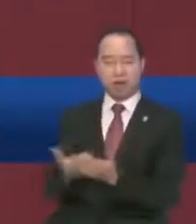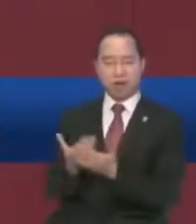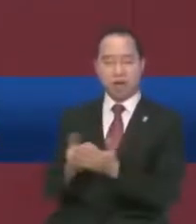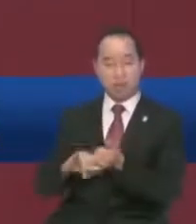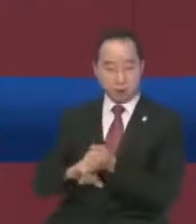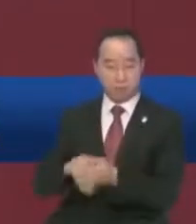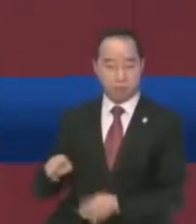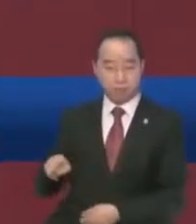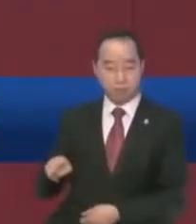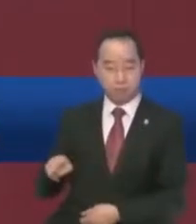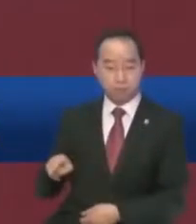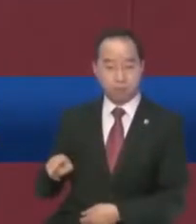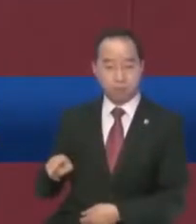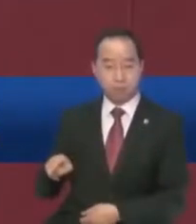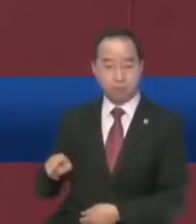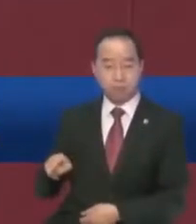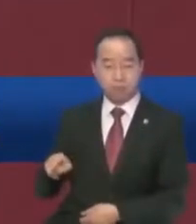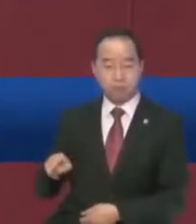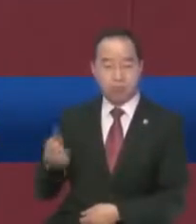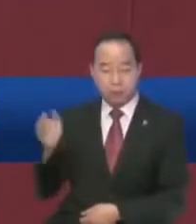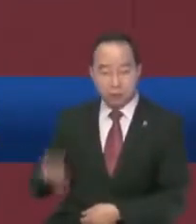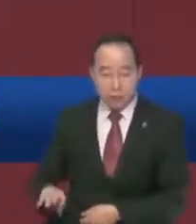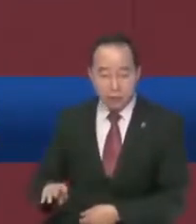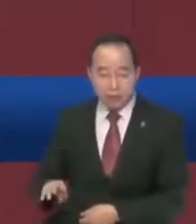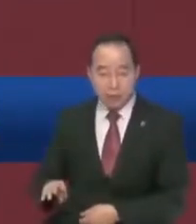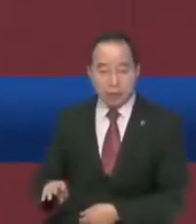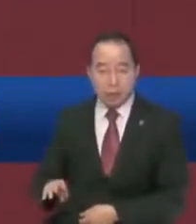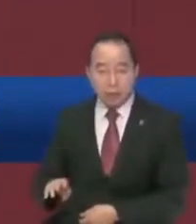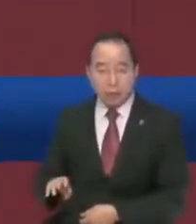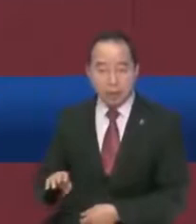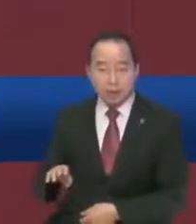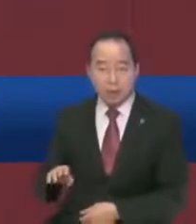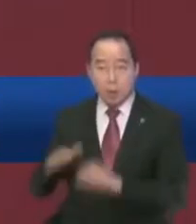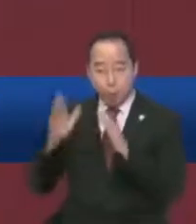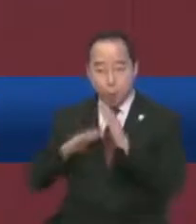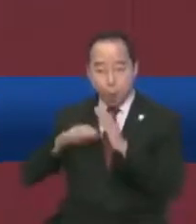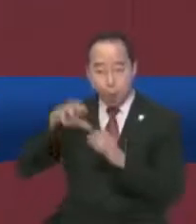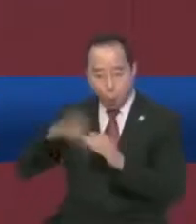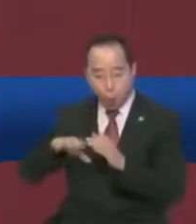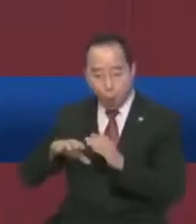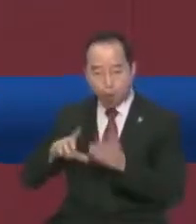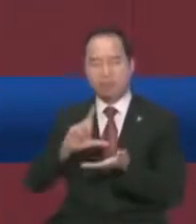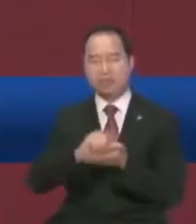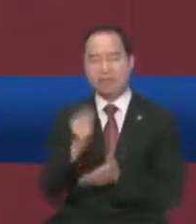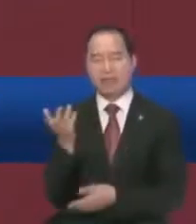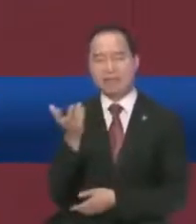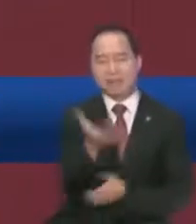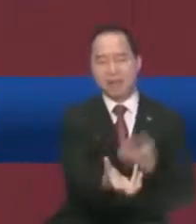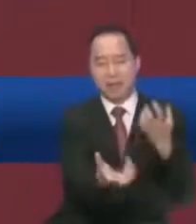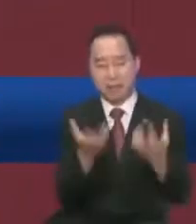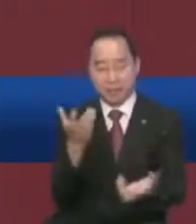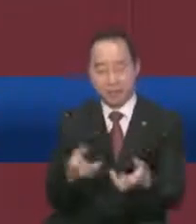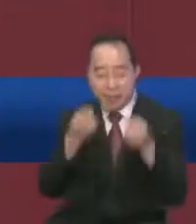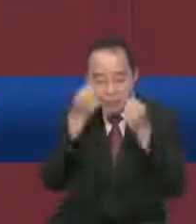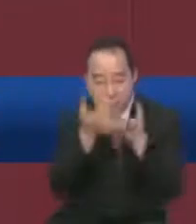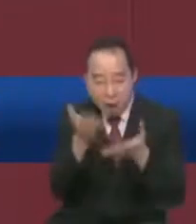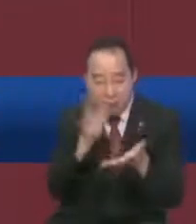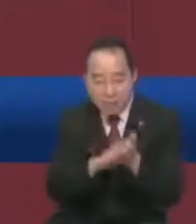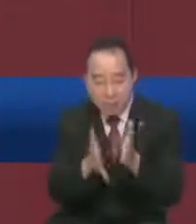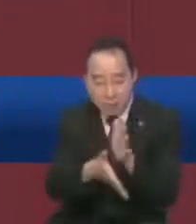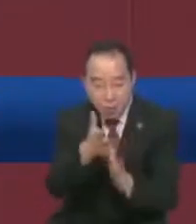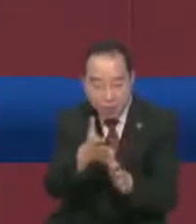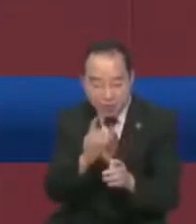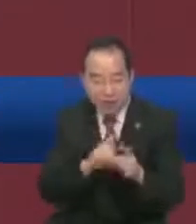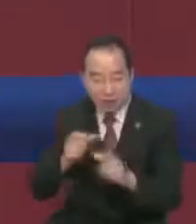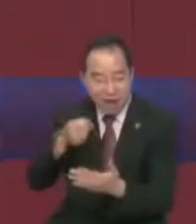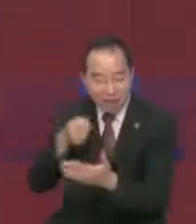발전시키겠습니다. 또한 2단계 공공기관 이전과 혁신도시 추가 지정을 신속히